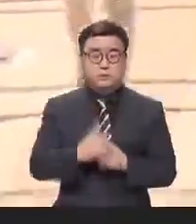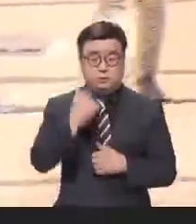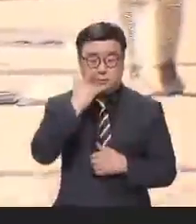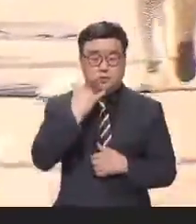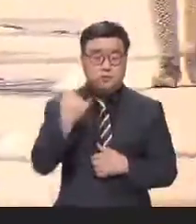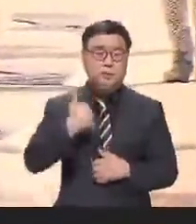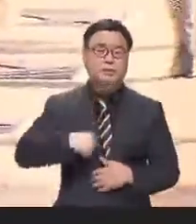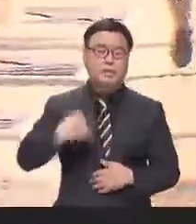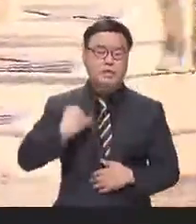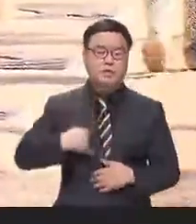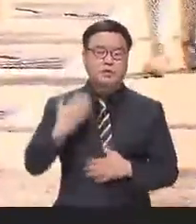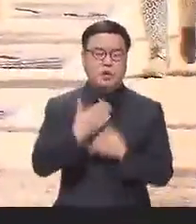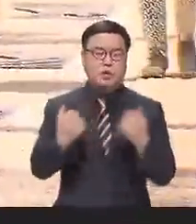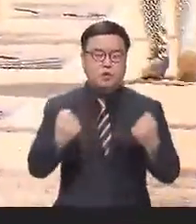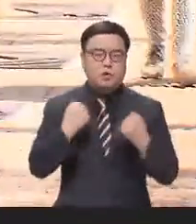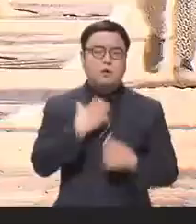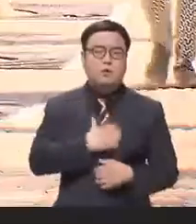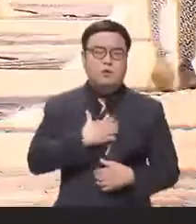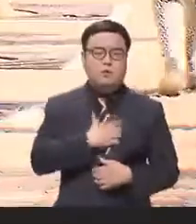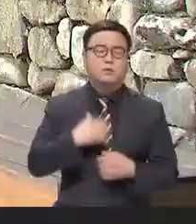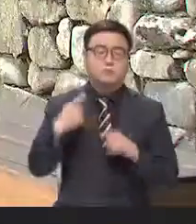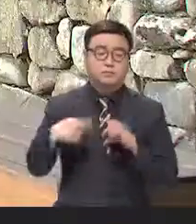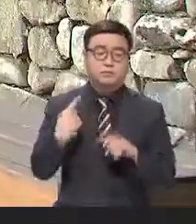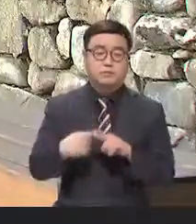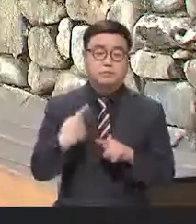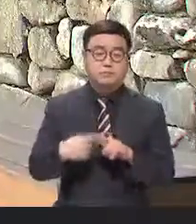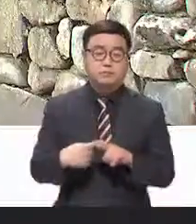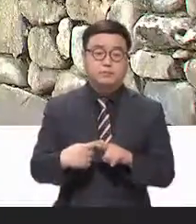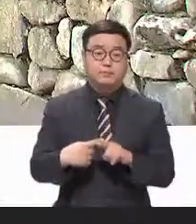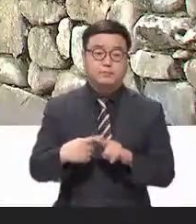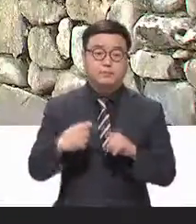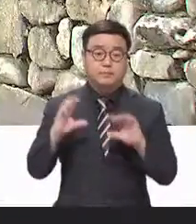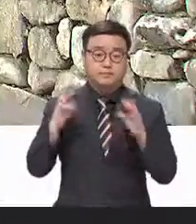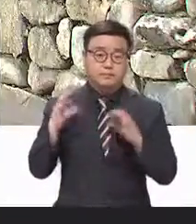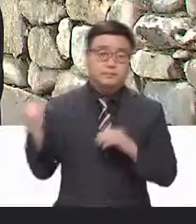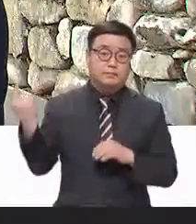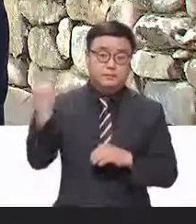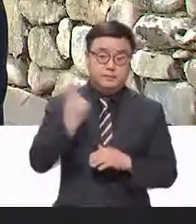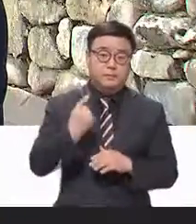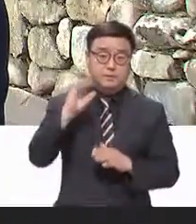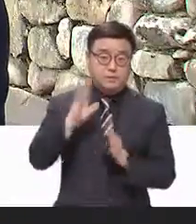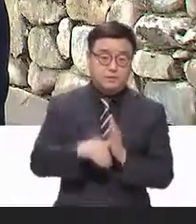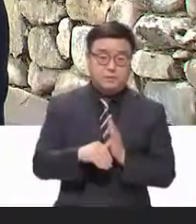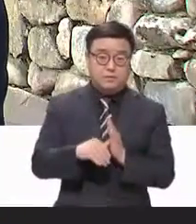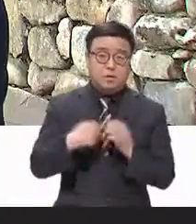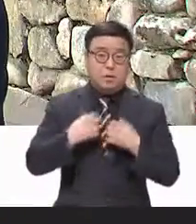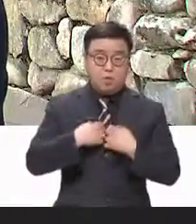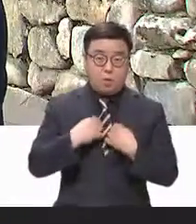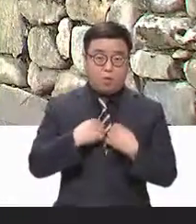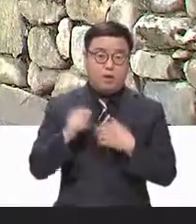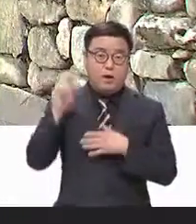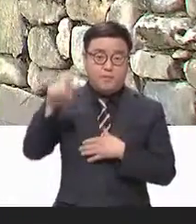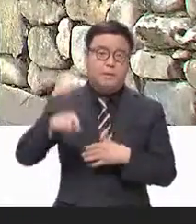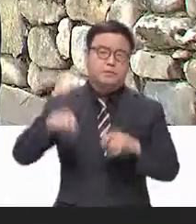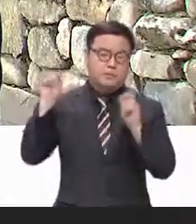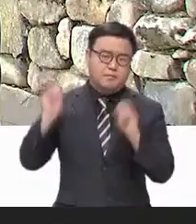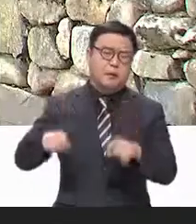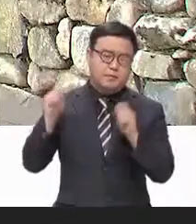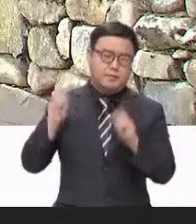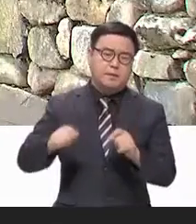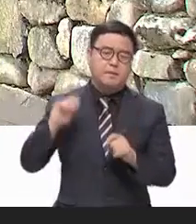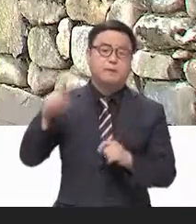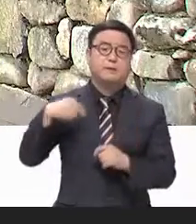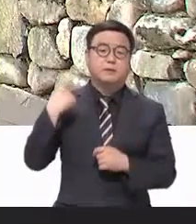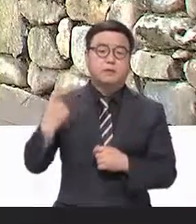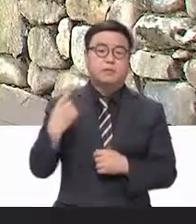학부모들도 자녀 건강이 염려되긴 마찬가지입니다. 들어왔을 때는 옷을 일단 밖에서 탈탈 틀고